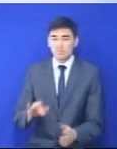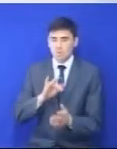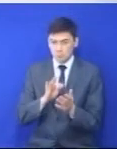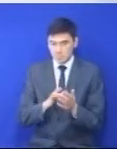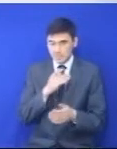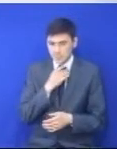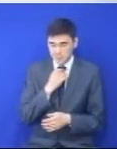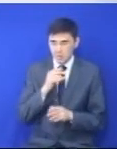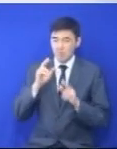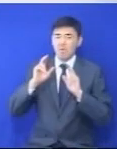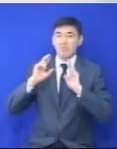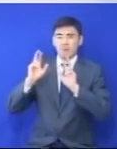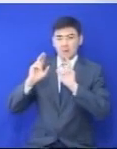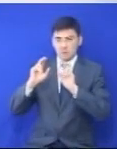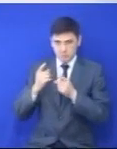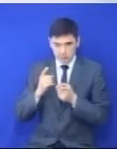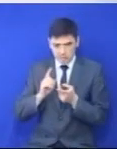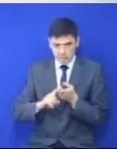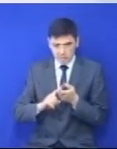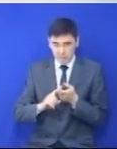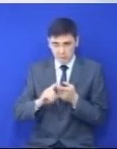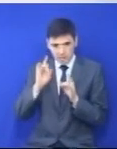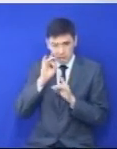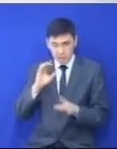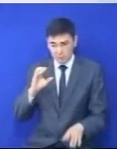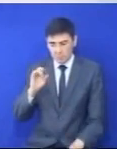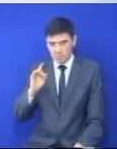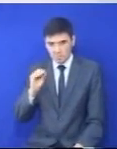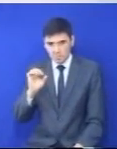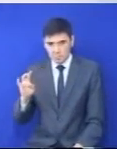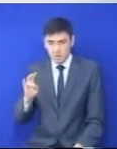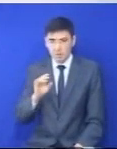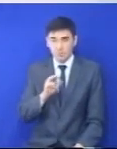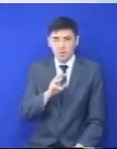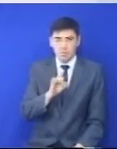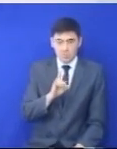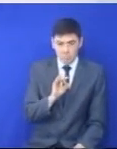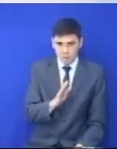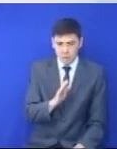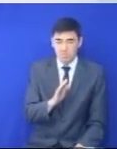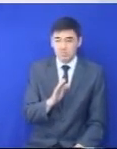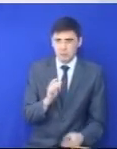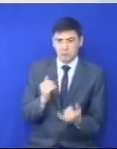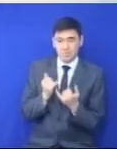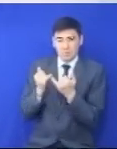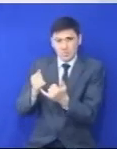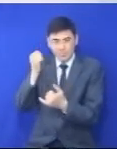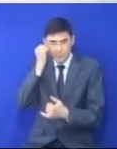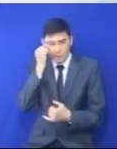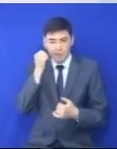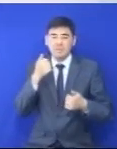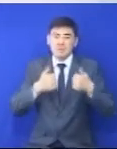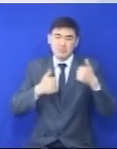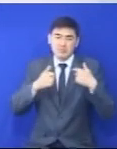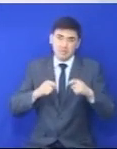қаламызда волейболдан соғыс ардагерлері Сырайыл Омаров пен Сержан Рамазановты еске алуға арналған аймақаралық жарыс өтті. Турнирдің